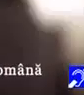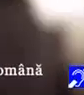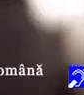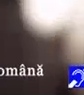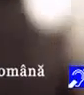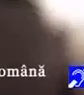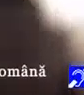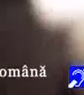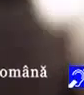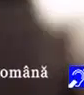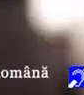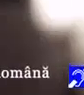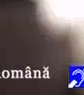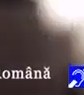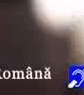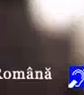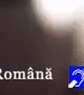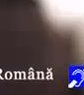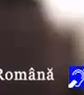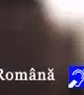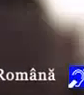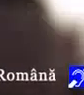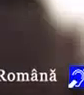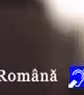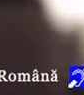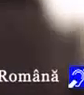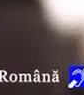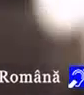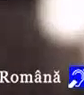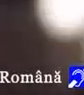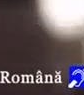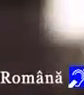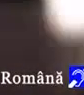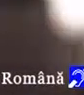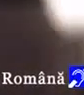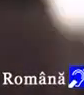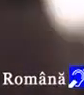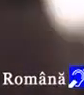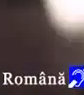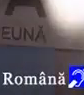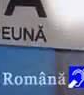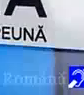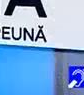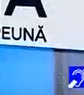suntem martorii istoriei la Televiziunea Română.